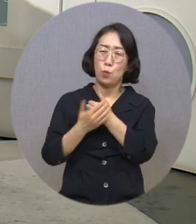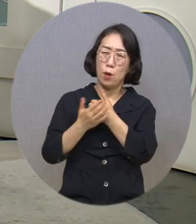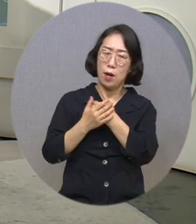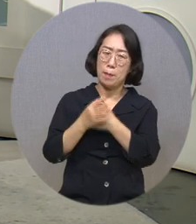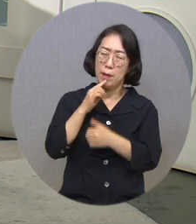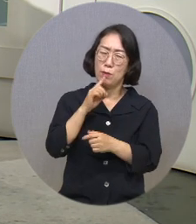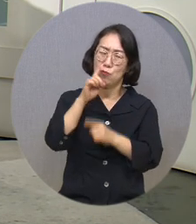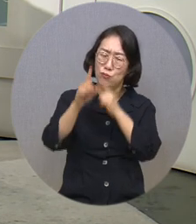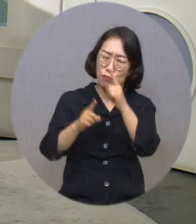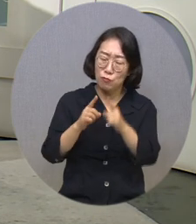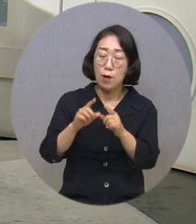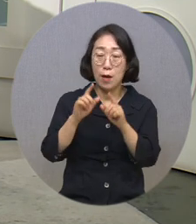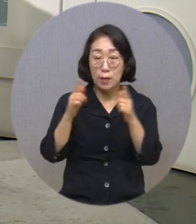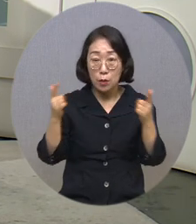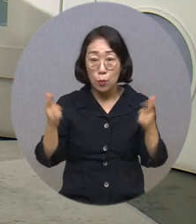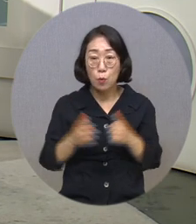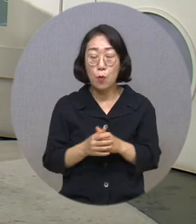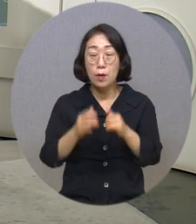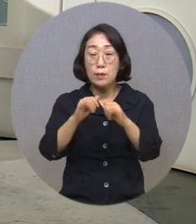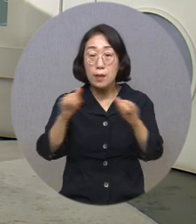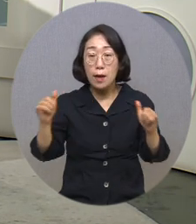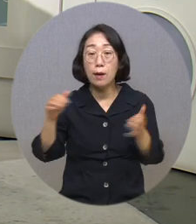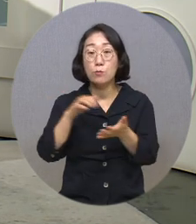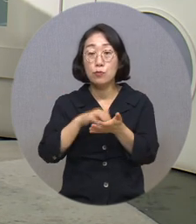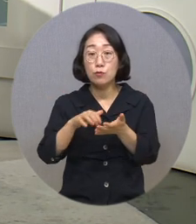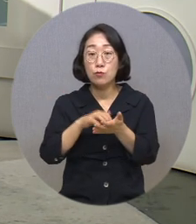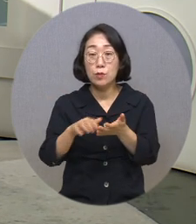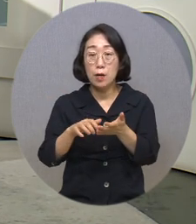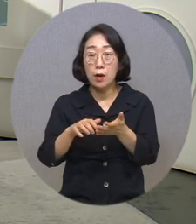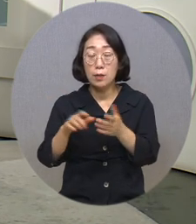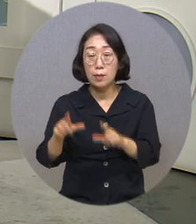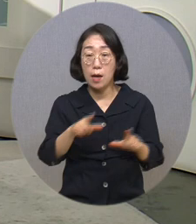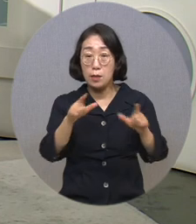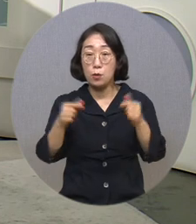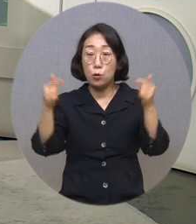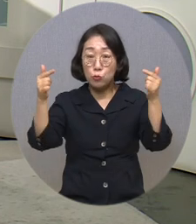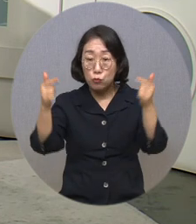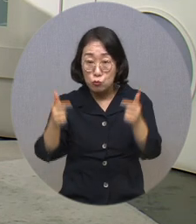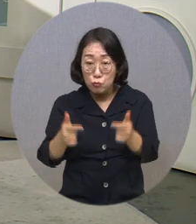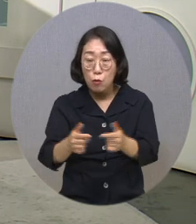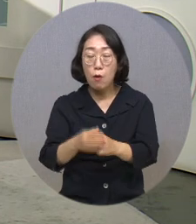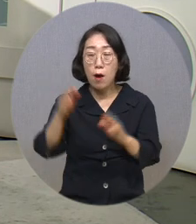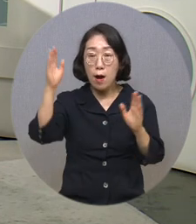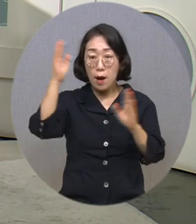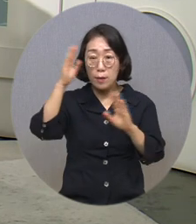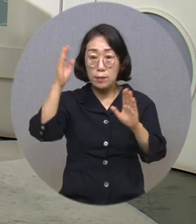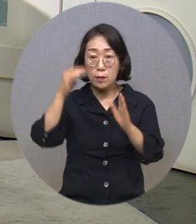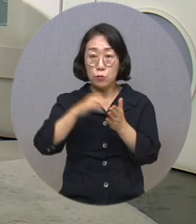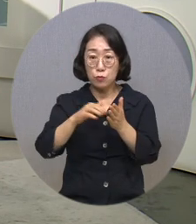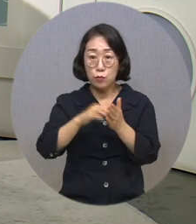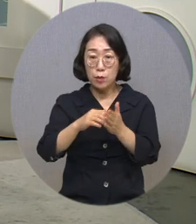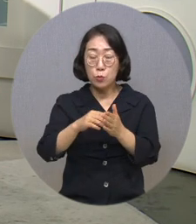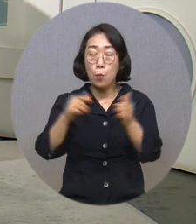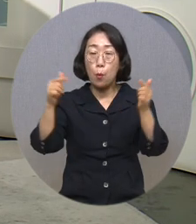이제 인구 비례 감소만큼 비례적으로 학생을 조금 지방대학도 조금씩 줄여나가야 됩니다.